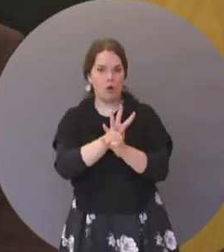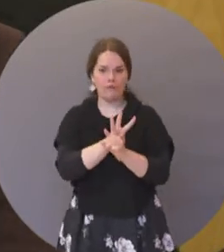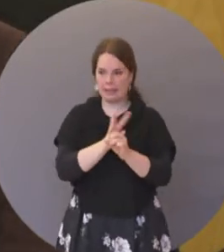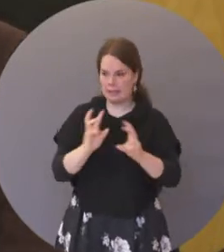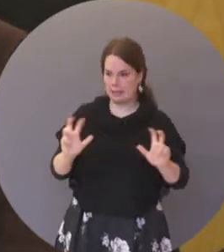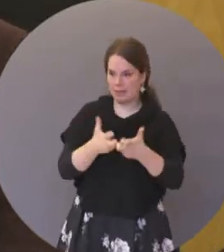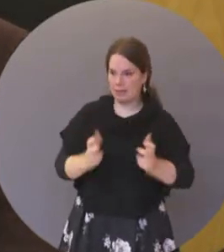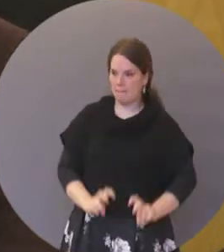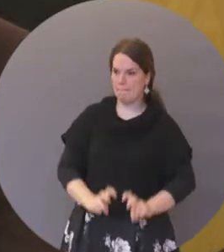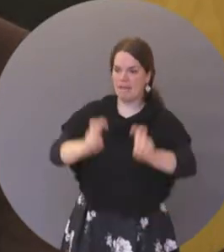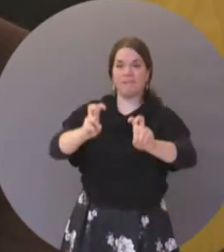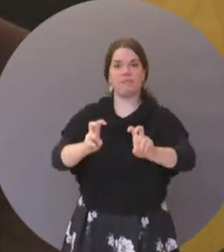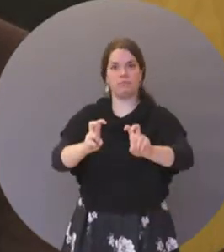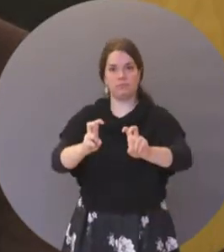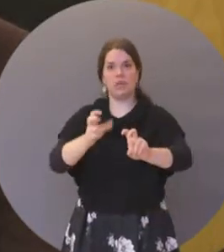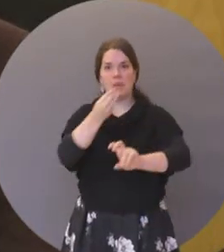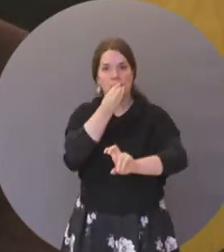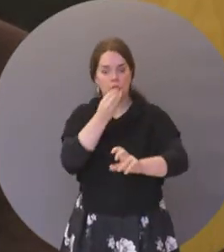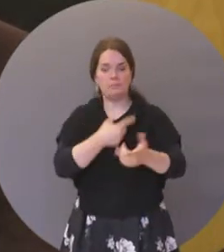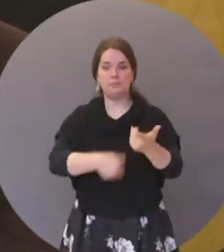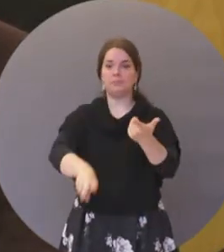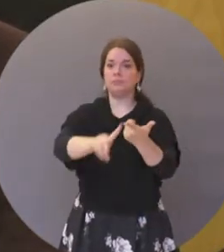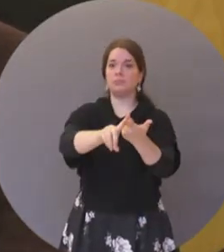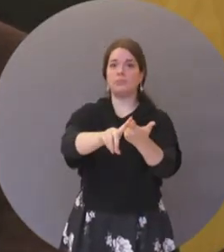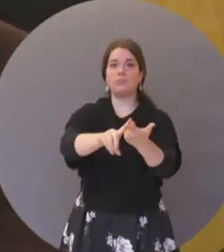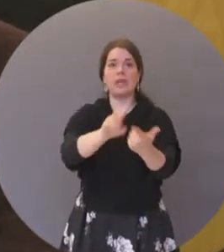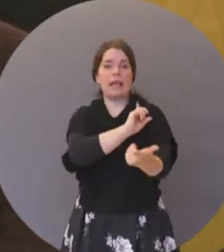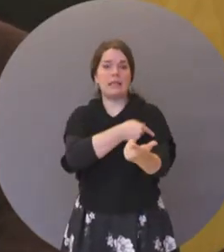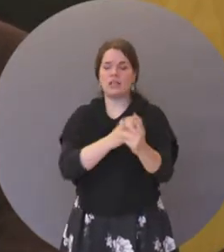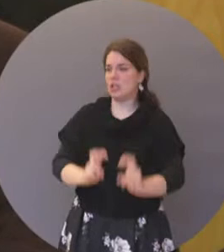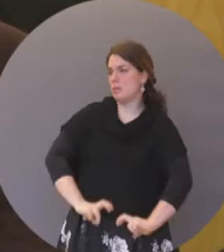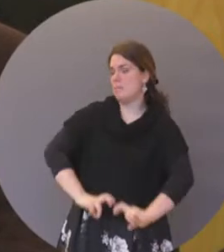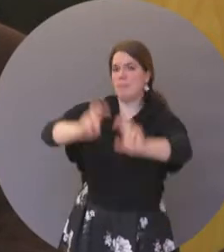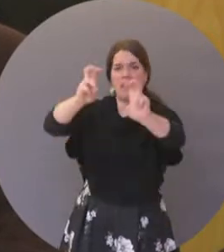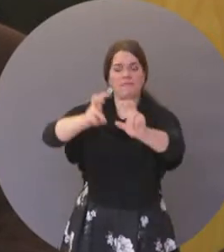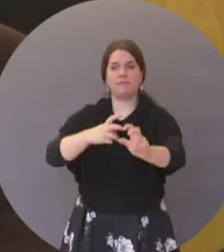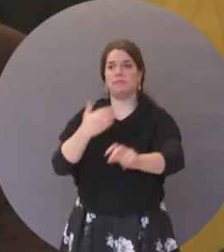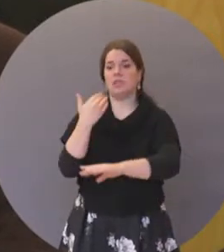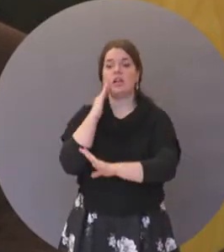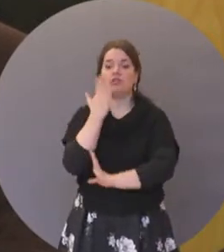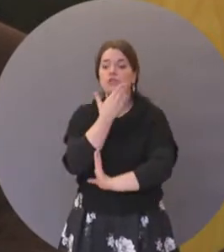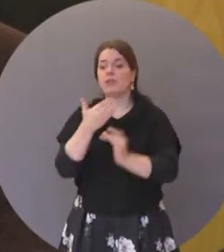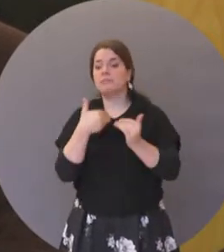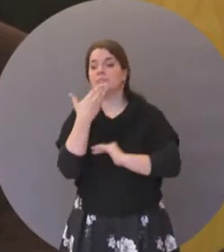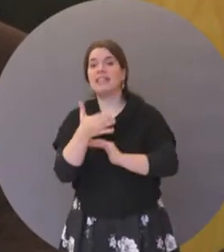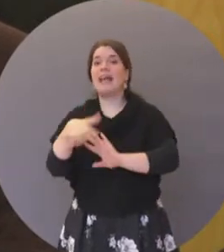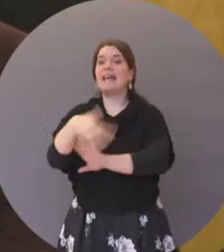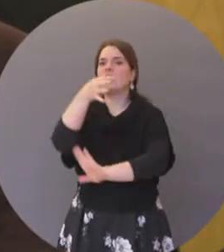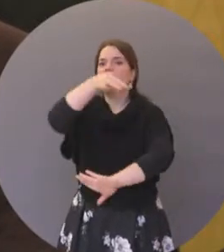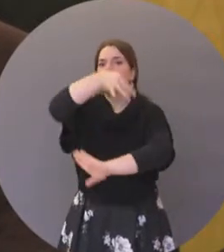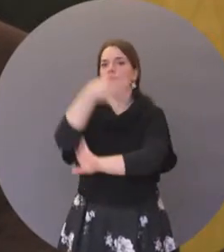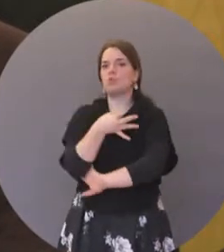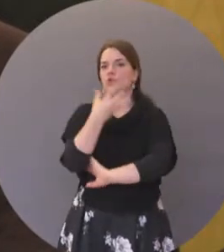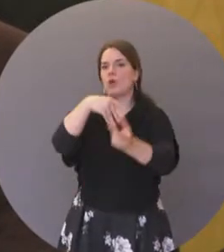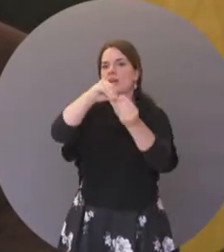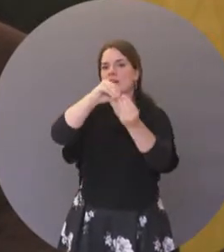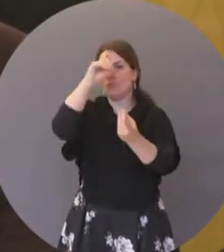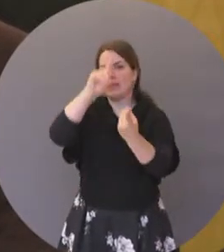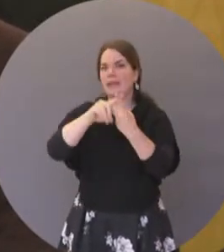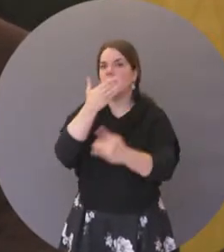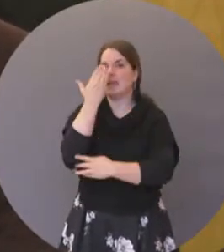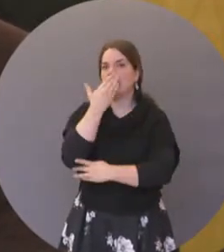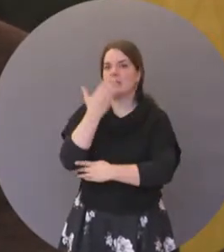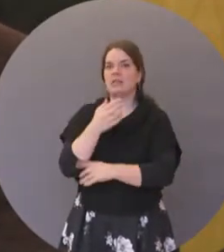alimentaires l'explosion des coûts de l'énergie avec en janvier prochain 15% de plus sur le gaz et l'électricité